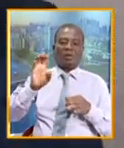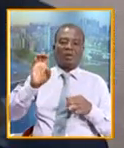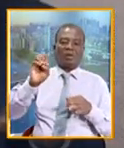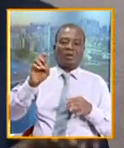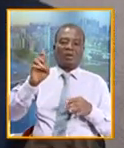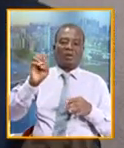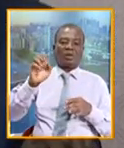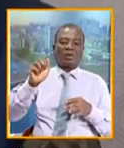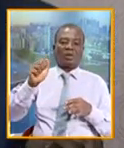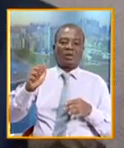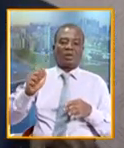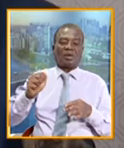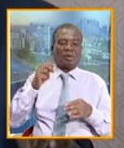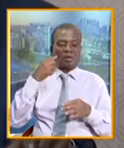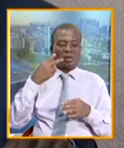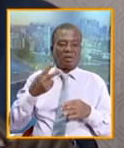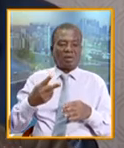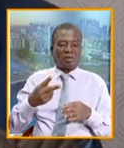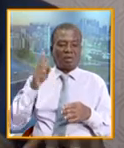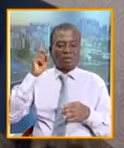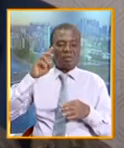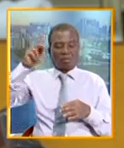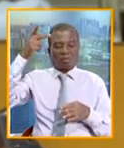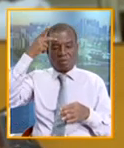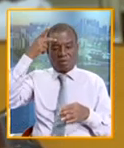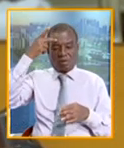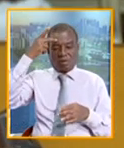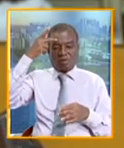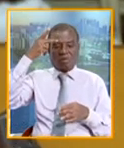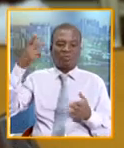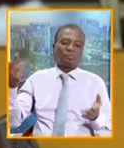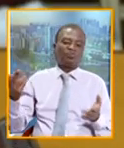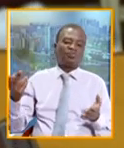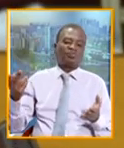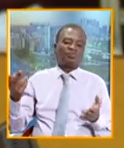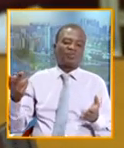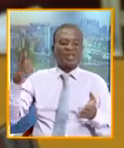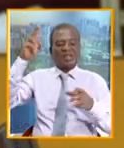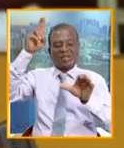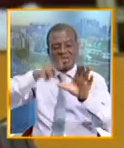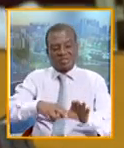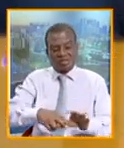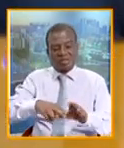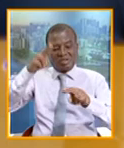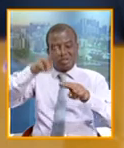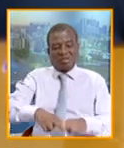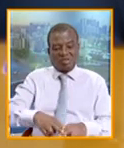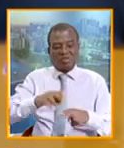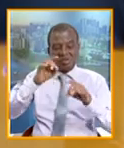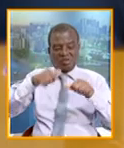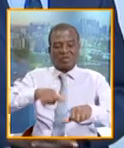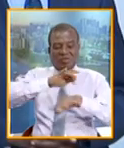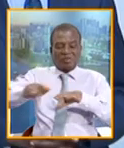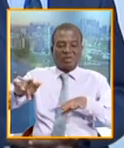dialogue politique. Face à lui pourtant, les chaises des principaux partis de l'opposition restent vides. Nous